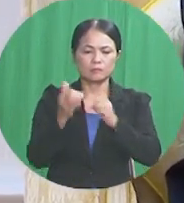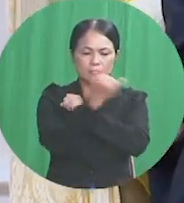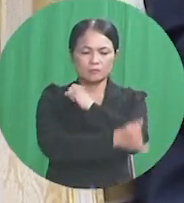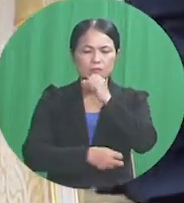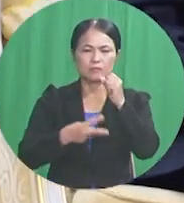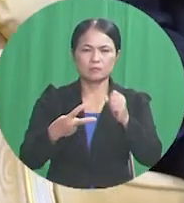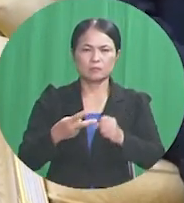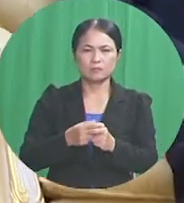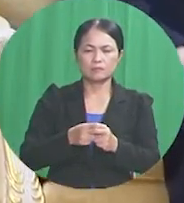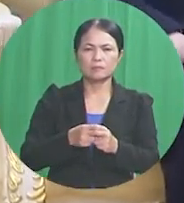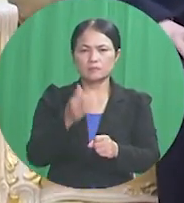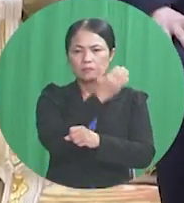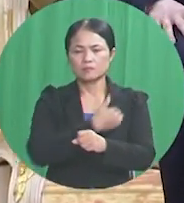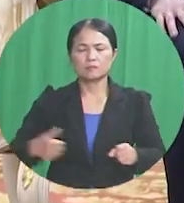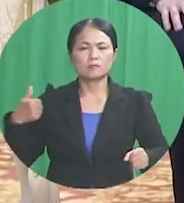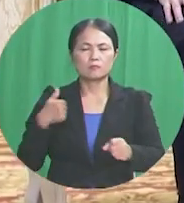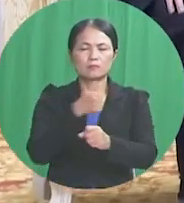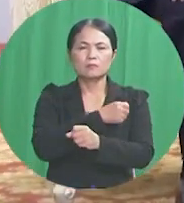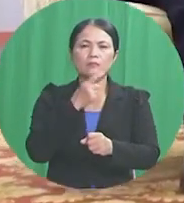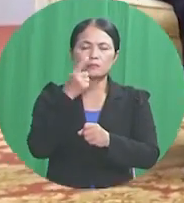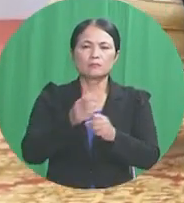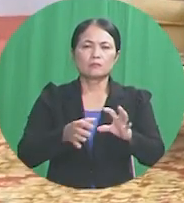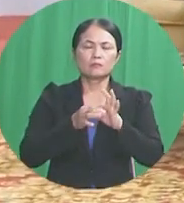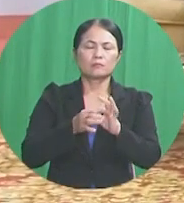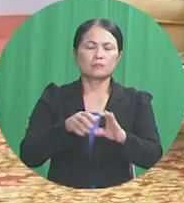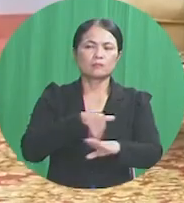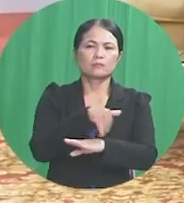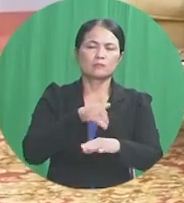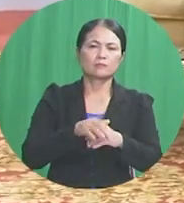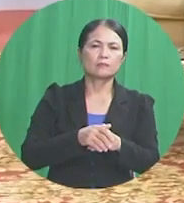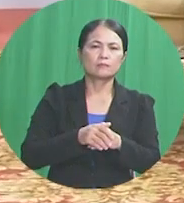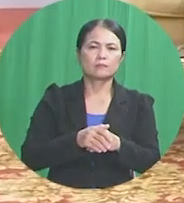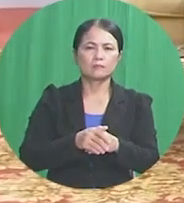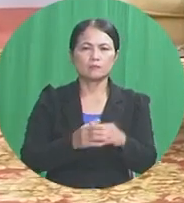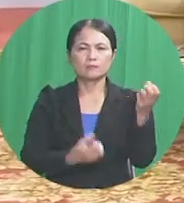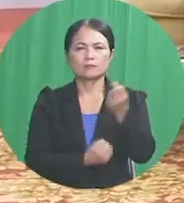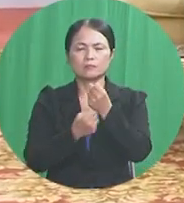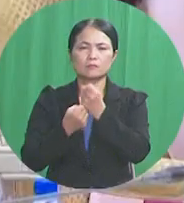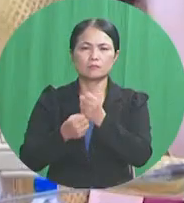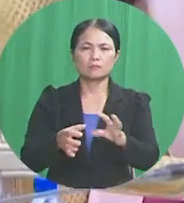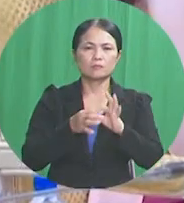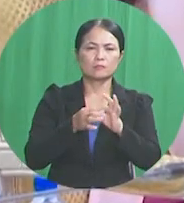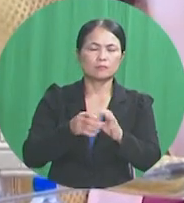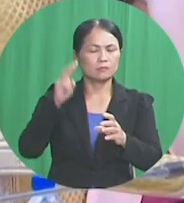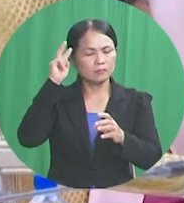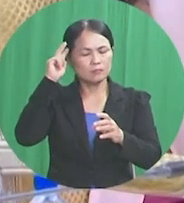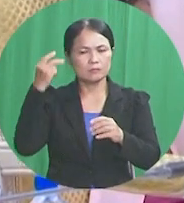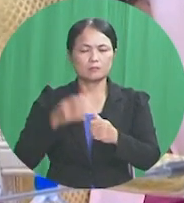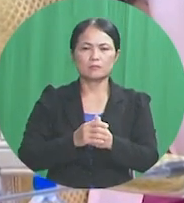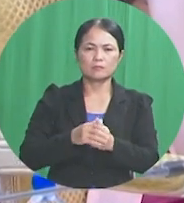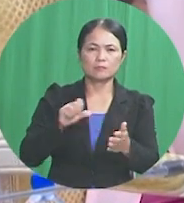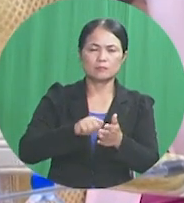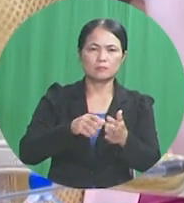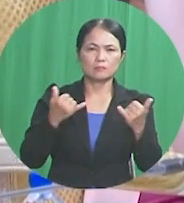ศแตงปีหายสำหรับเดชโชมีนประสาทหาตำแหน่งตำนงเศรษฐกิจกู้ความโตเอาตำแหน่งตำนงนโยบายขนม